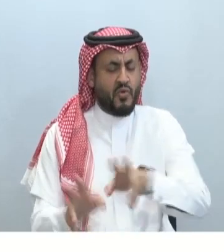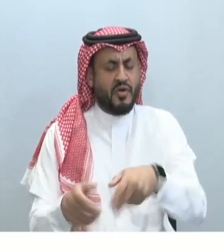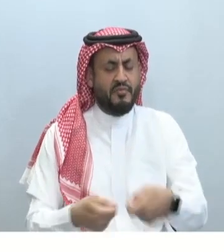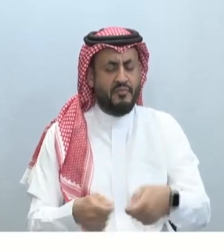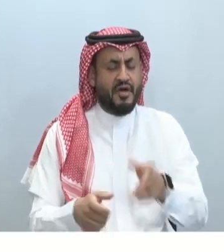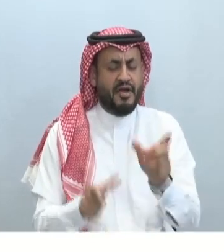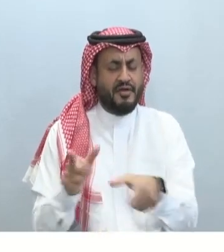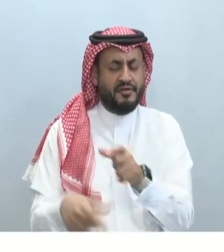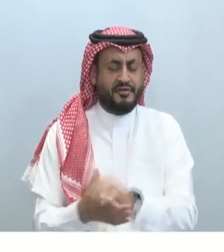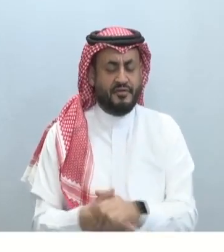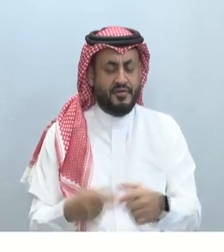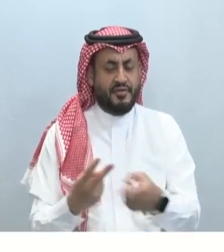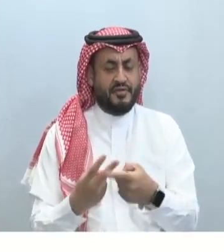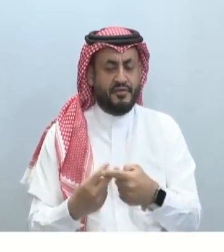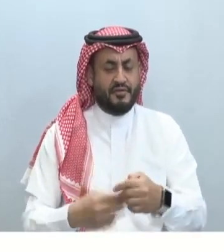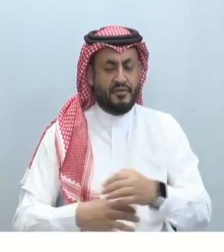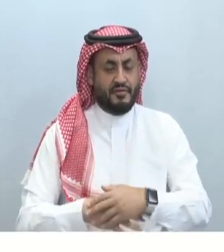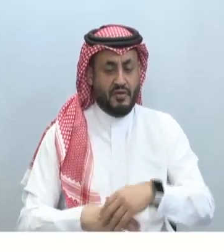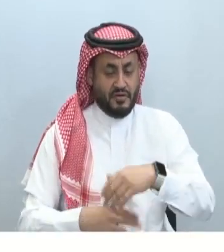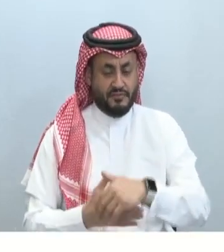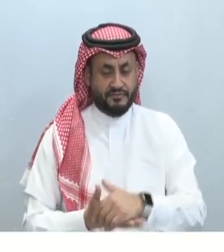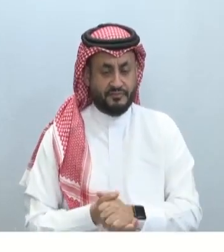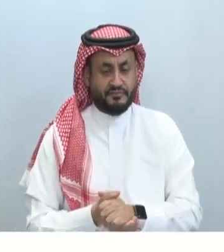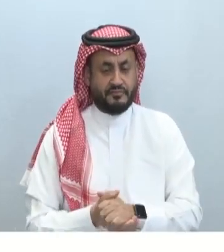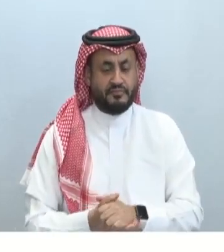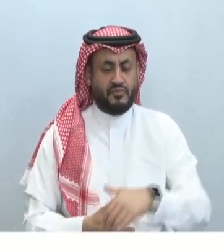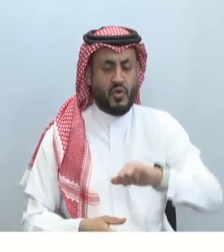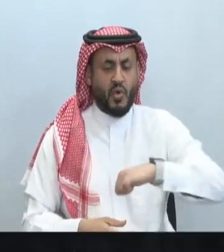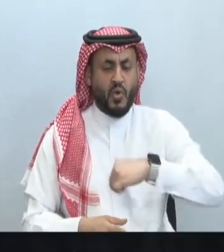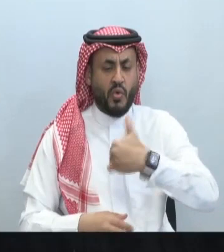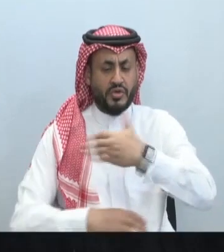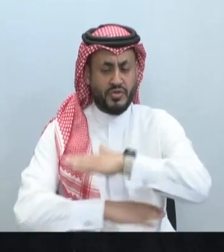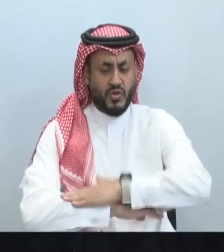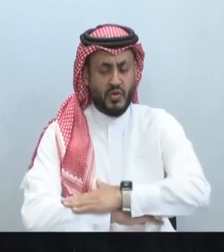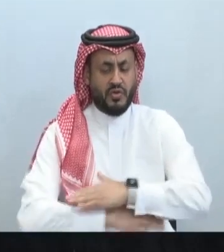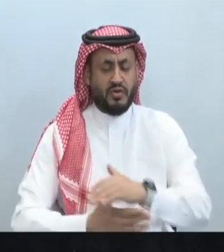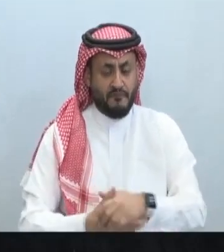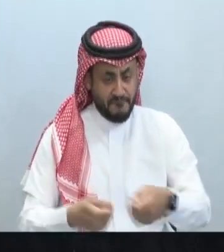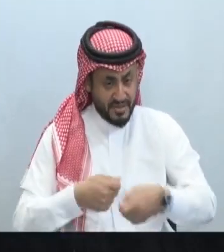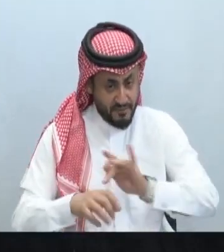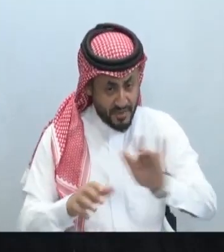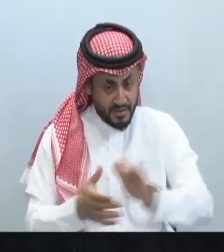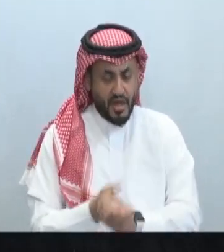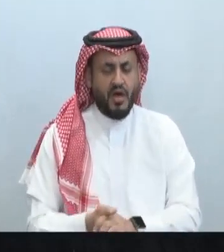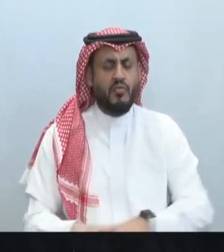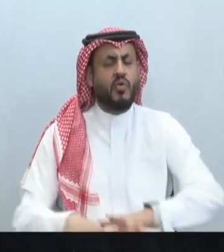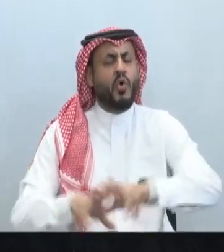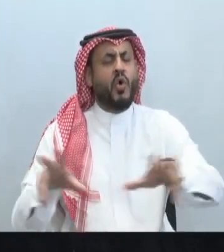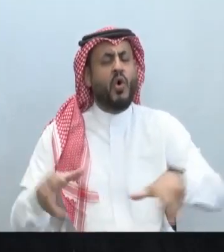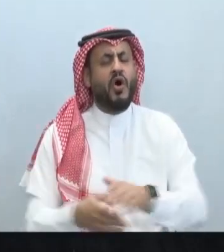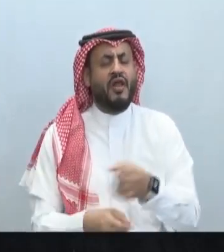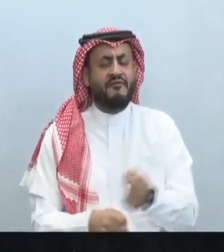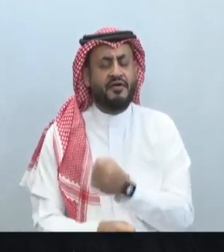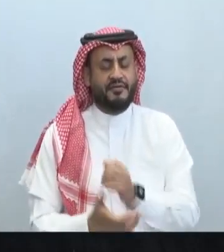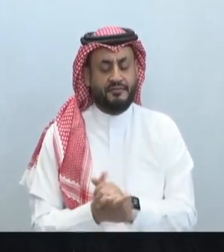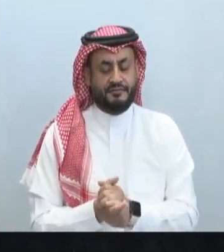ايضا حسن الخلق ليس فقط في البيع والشراء بعضهم يقول قد اريد ان اكون خلوقا من اجل ان